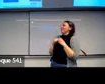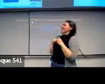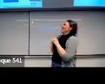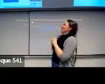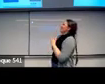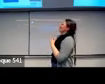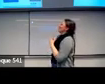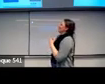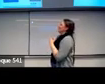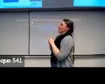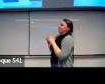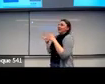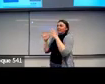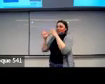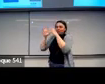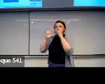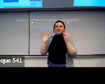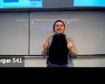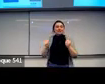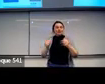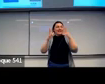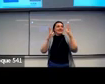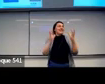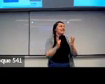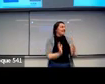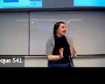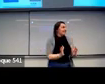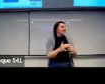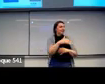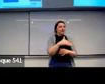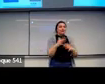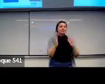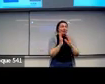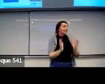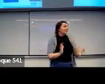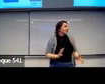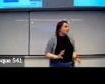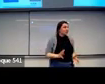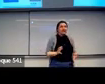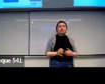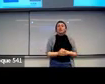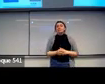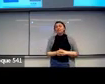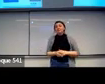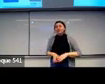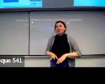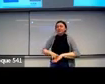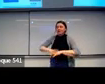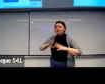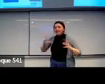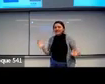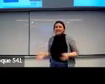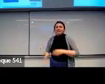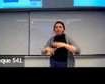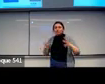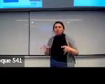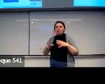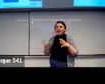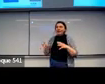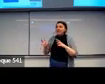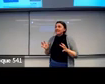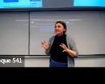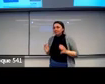revue. Puis on va tout consolider ça dans des livres, des monographies de recherche. Puis finalement, là, quand on est dans les